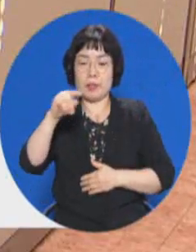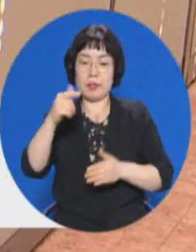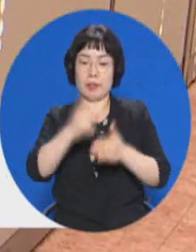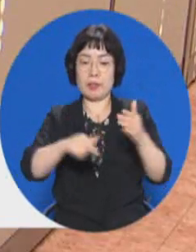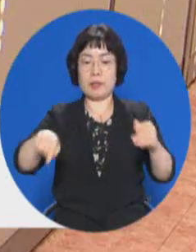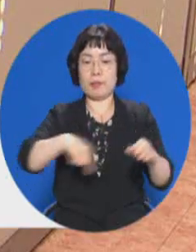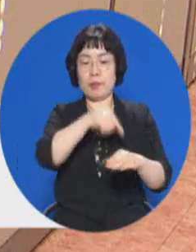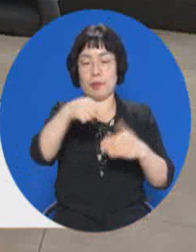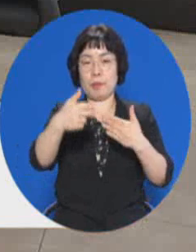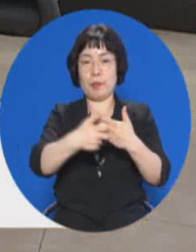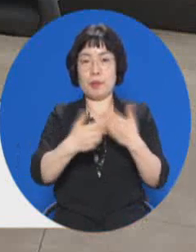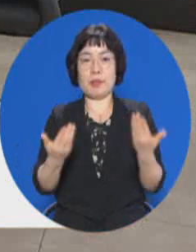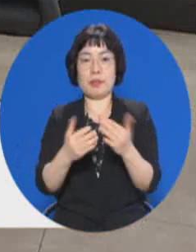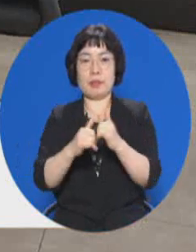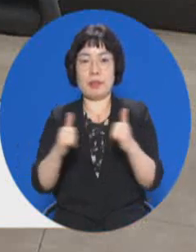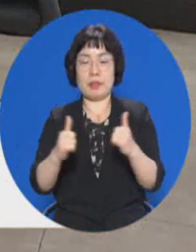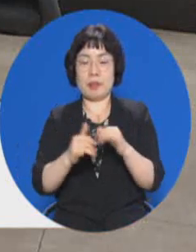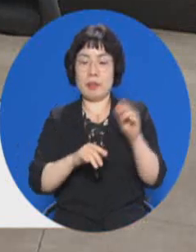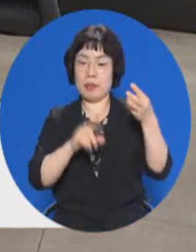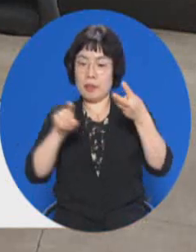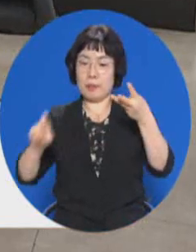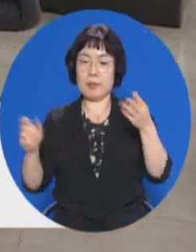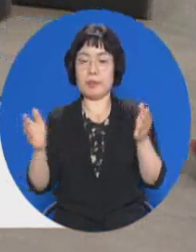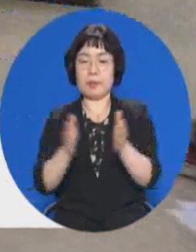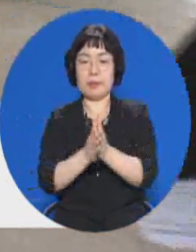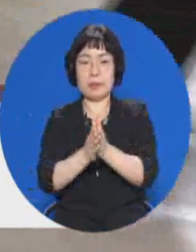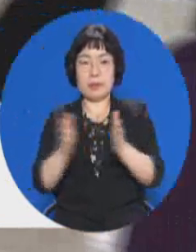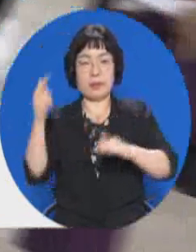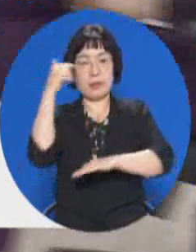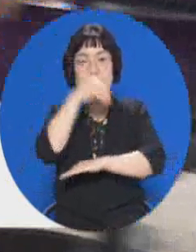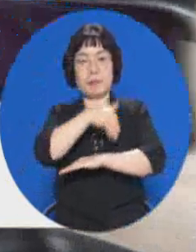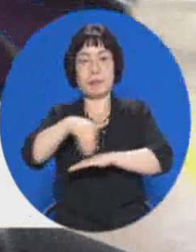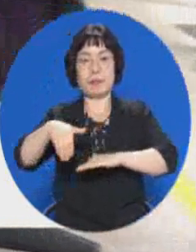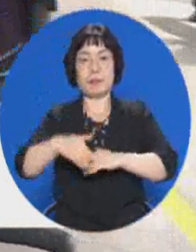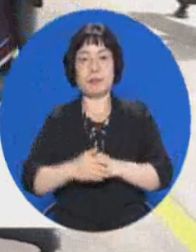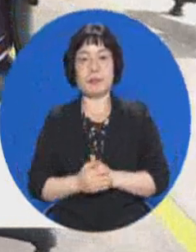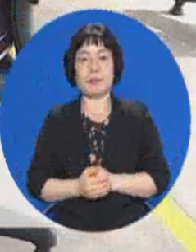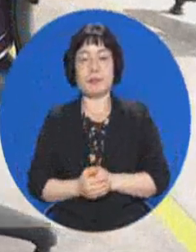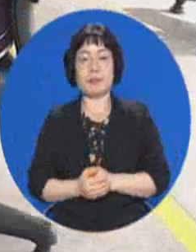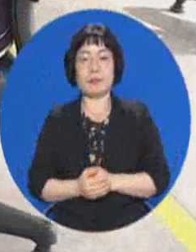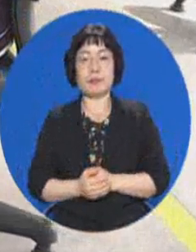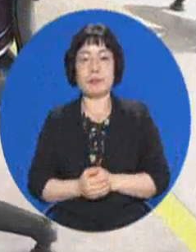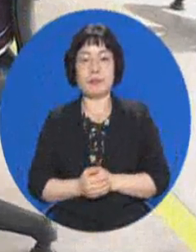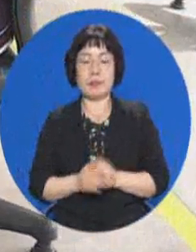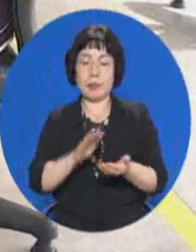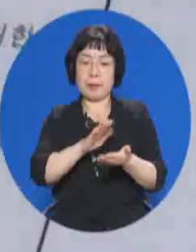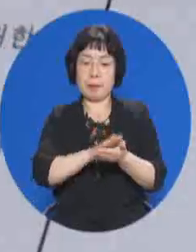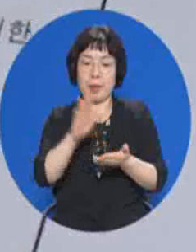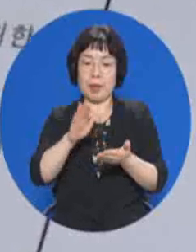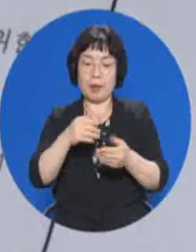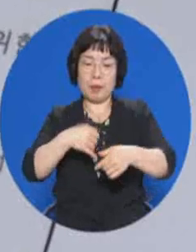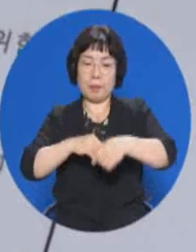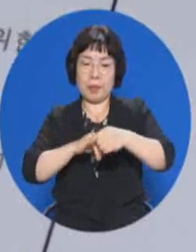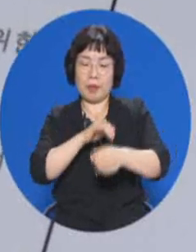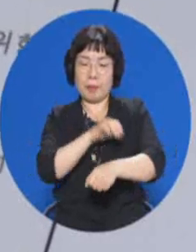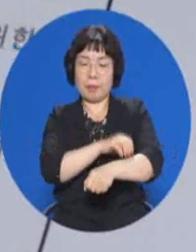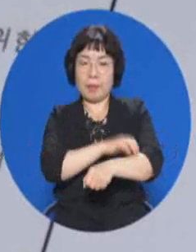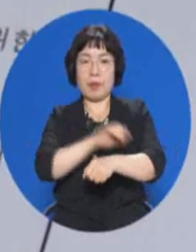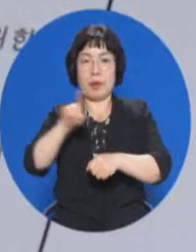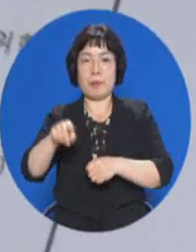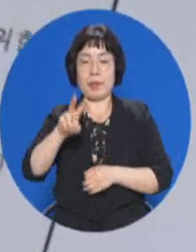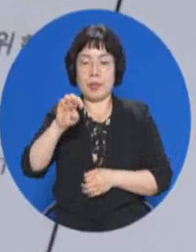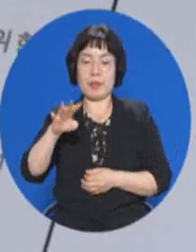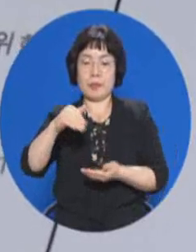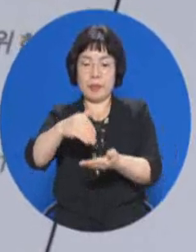강진의료원 의료진 접종은 오는 10일부터 이루어질 예정입니다. 한편 발열 등 가벼운 이상 반응은